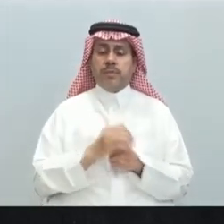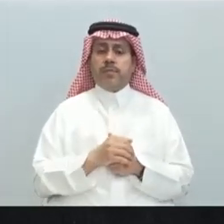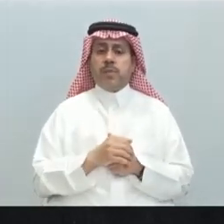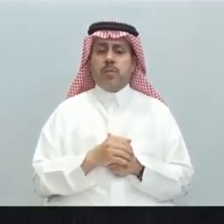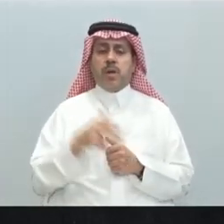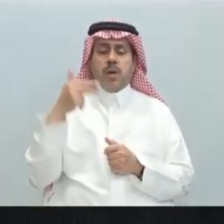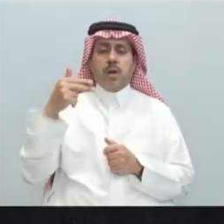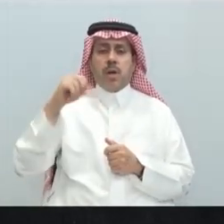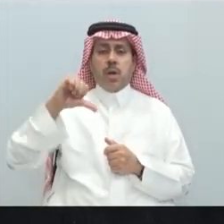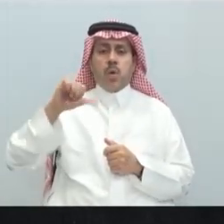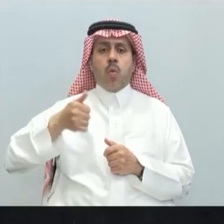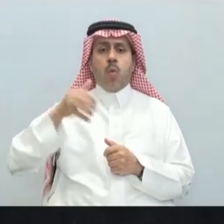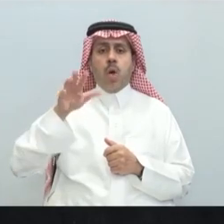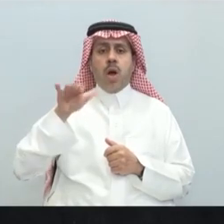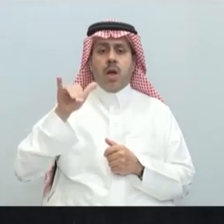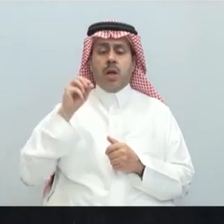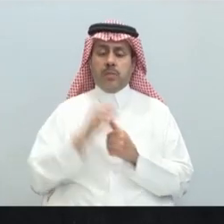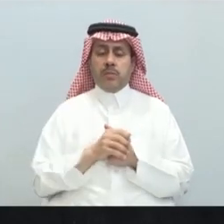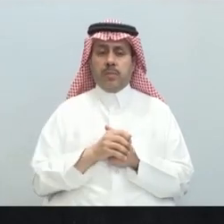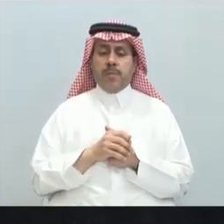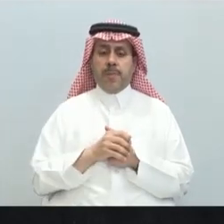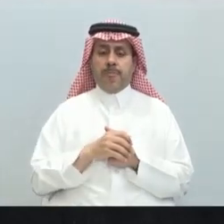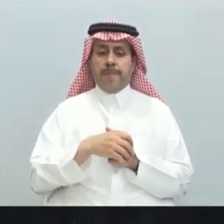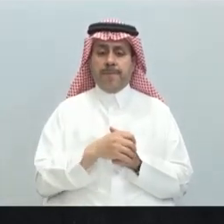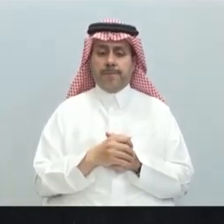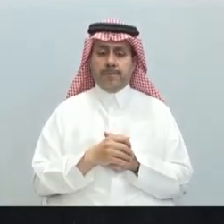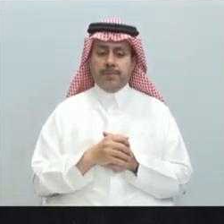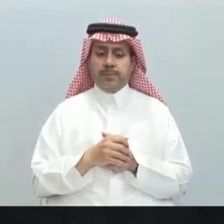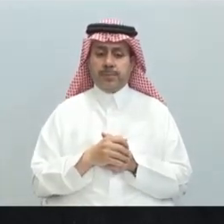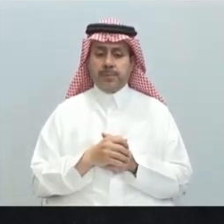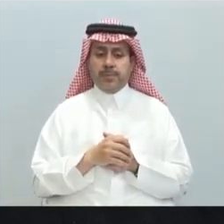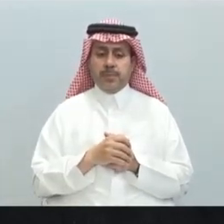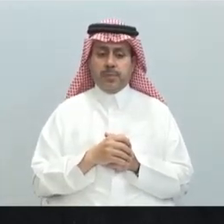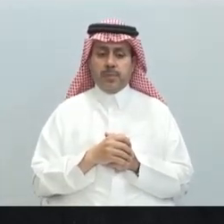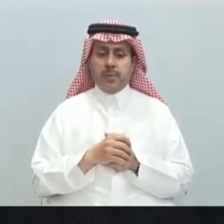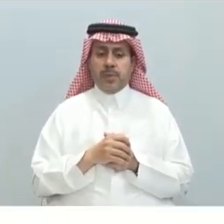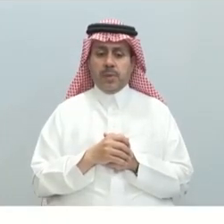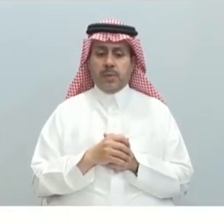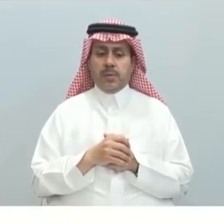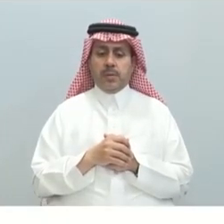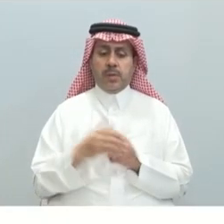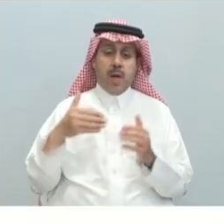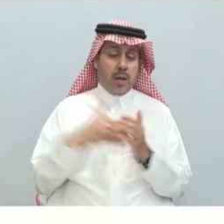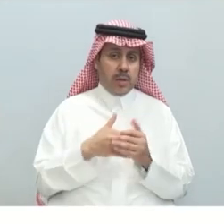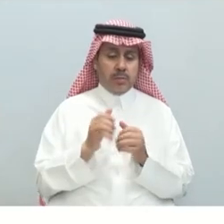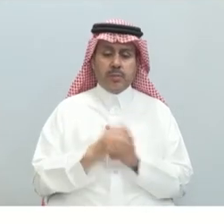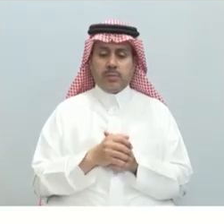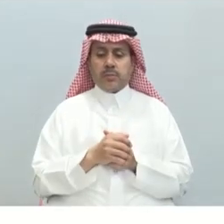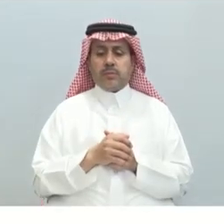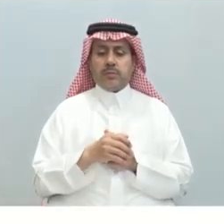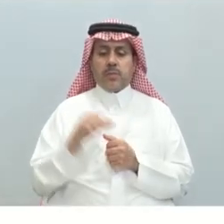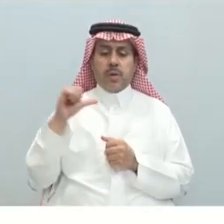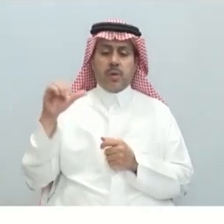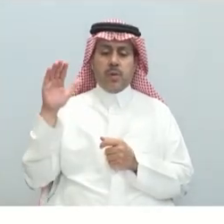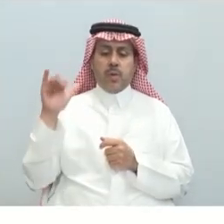الغوايه كما قال جل وعلا فلما زاغوا ازاغ الله قلوبهم اخيرا ايها الطلاب والطالبات في قوله